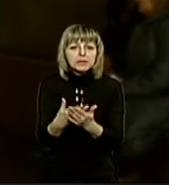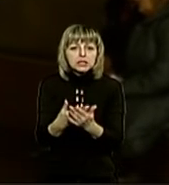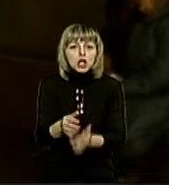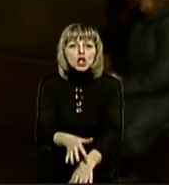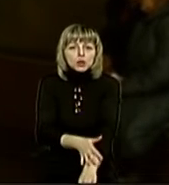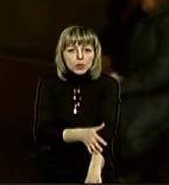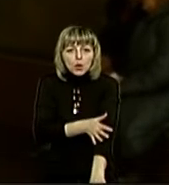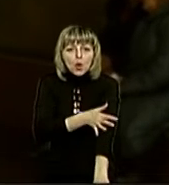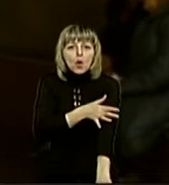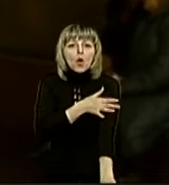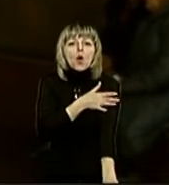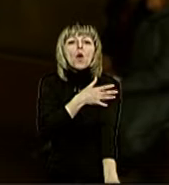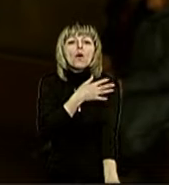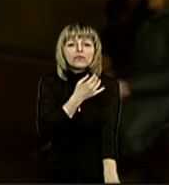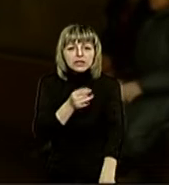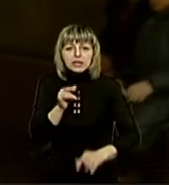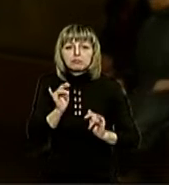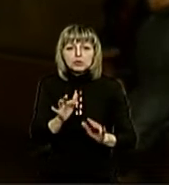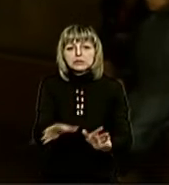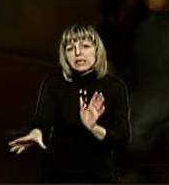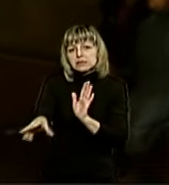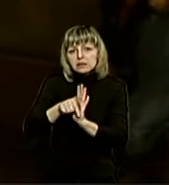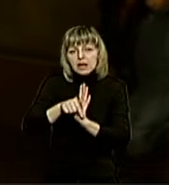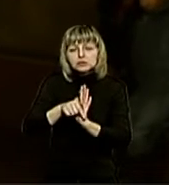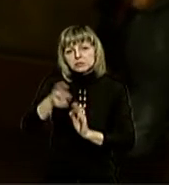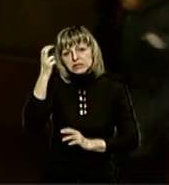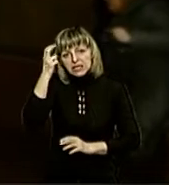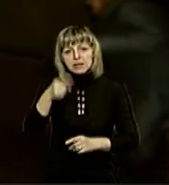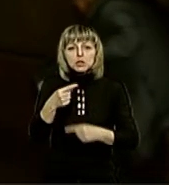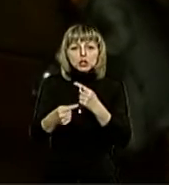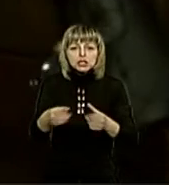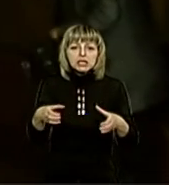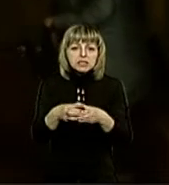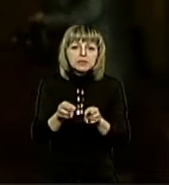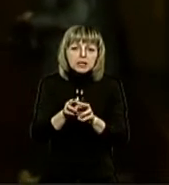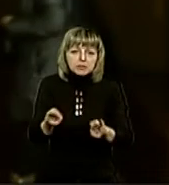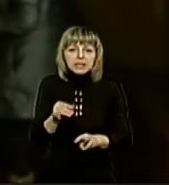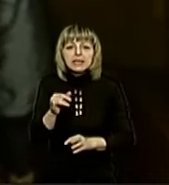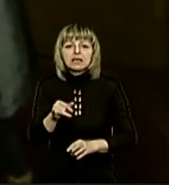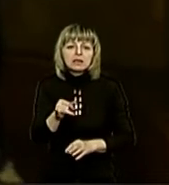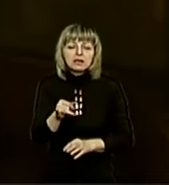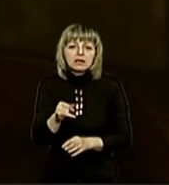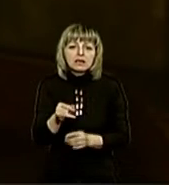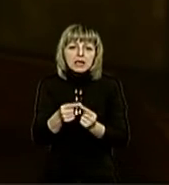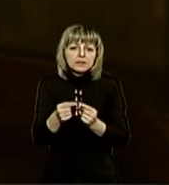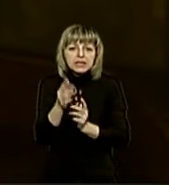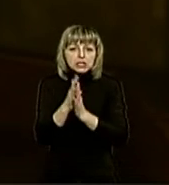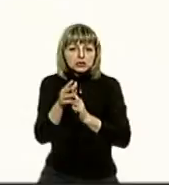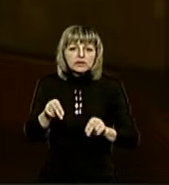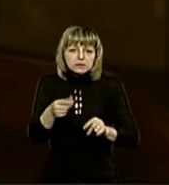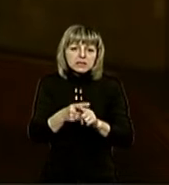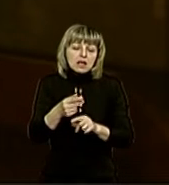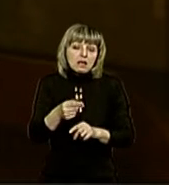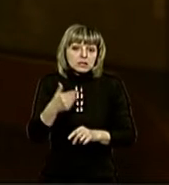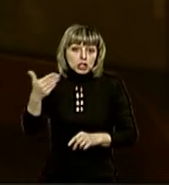скажімо, довготривалий і довгограючий процес з Києвом через Кабінет міністрів по відведенню лісових земель, то на рівні області є просто